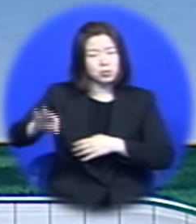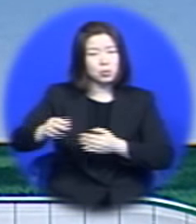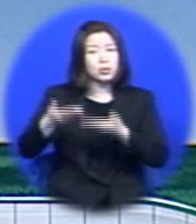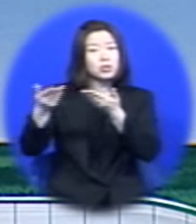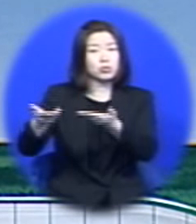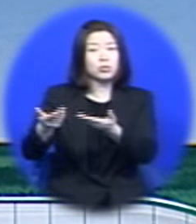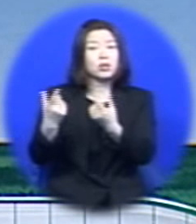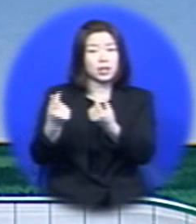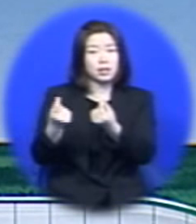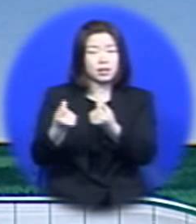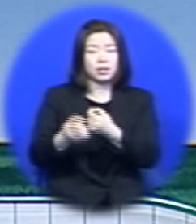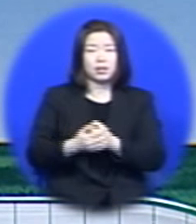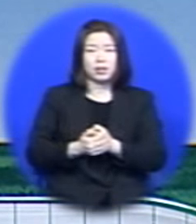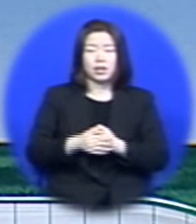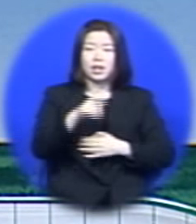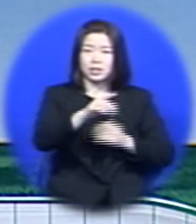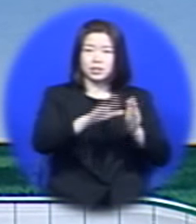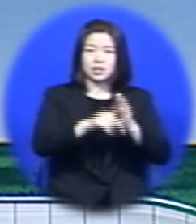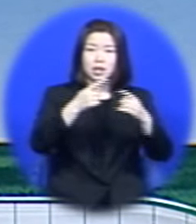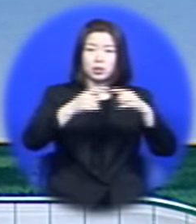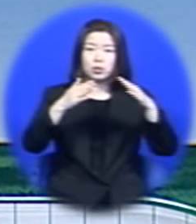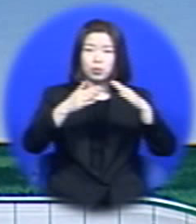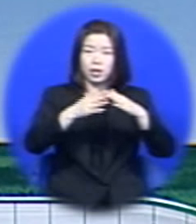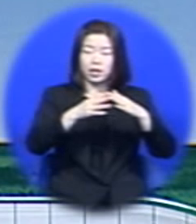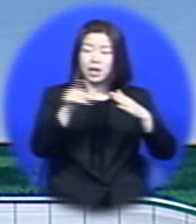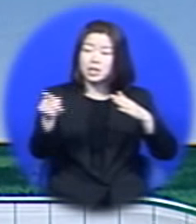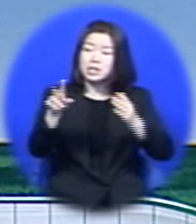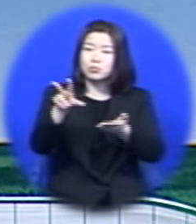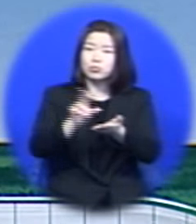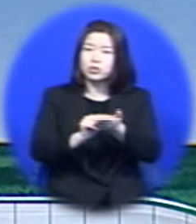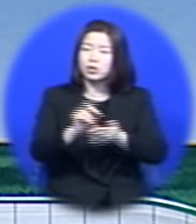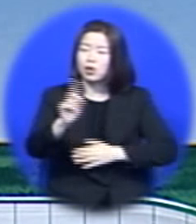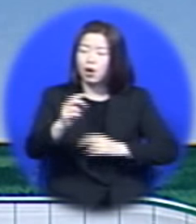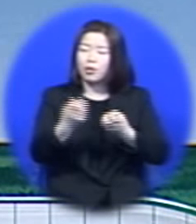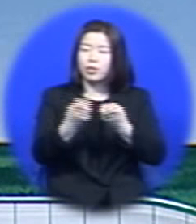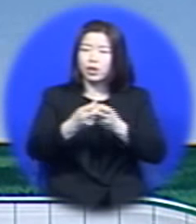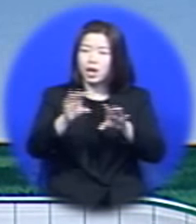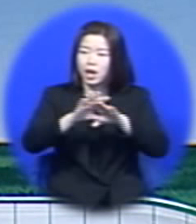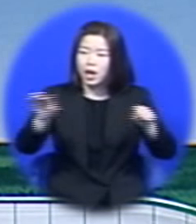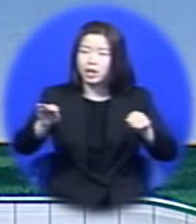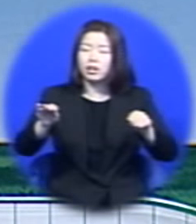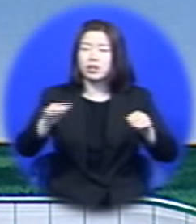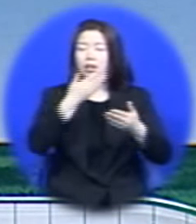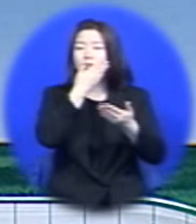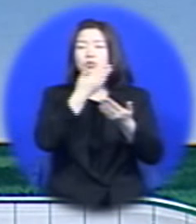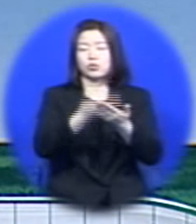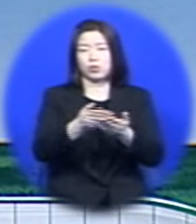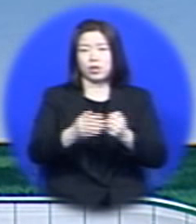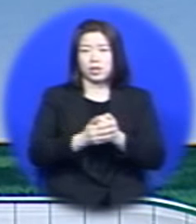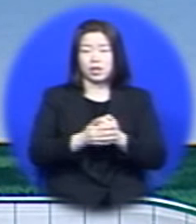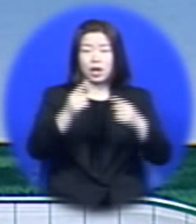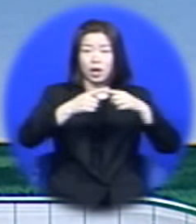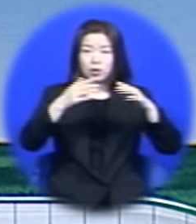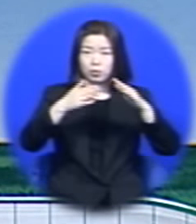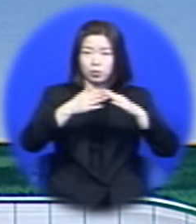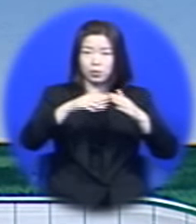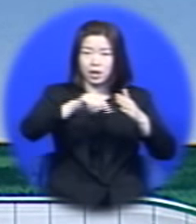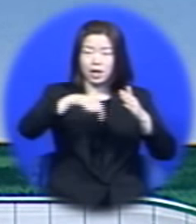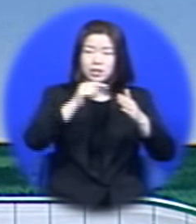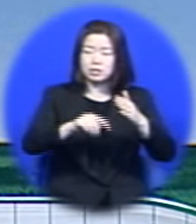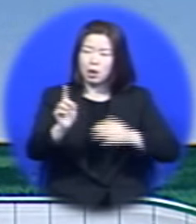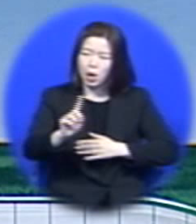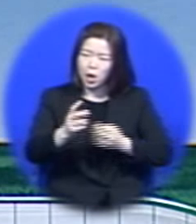모양입니다. 근데 교회가 이 문제를 어떻게 해결했냐고 하는 게 문제예요. 교회는 그 문제를 어떻게